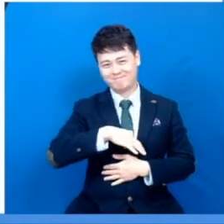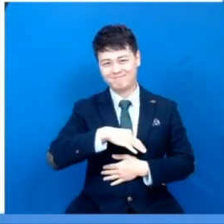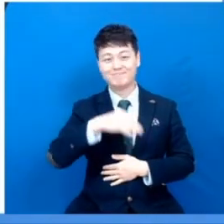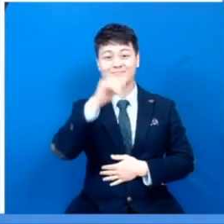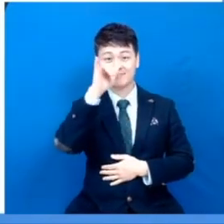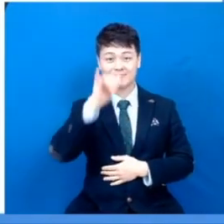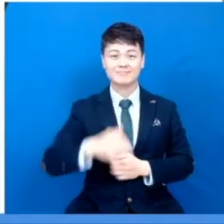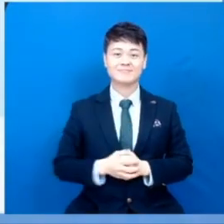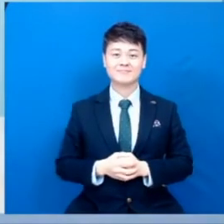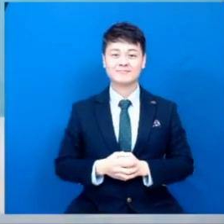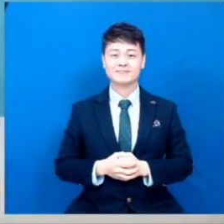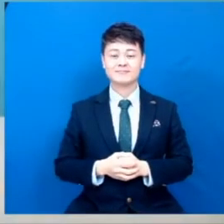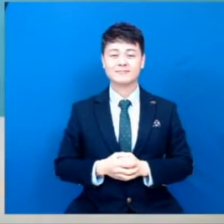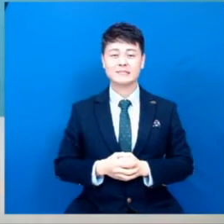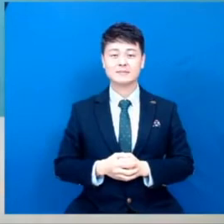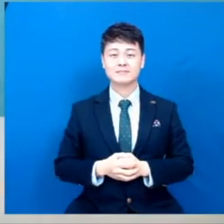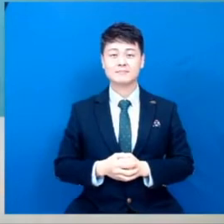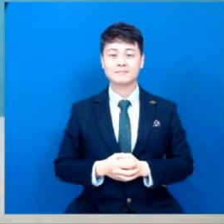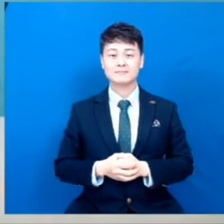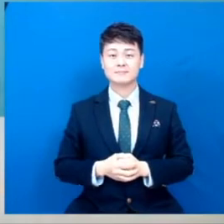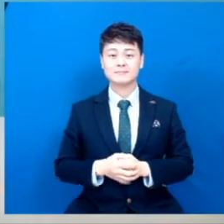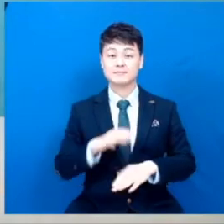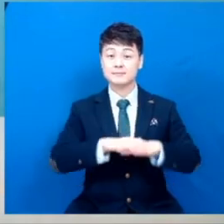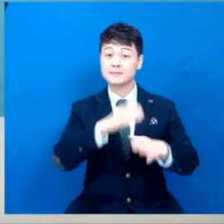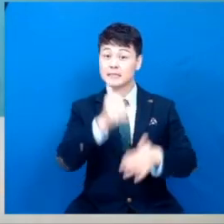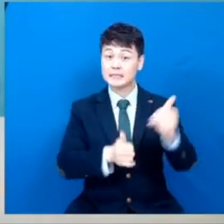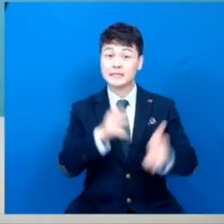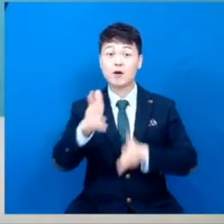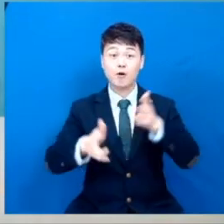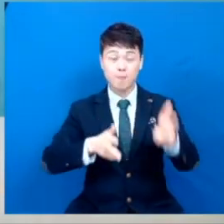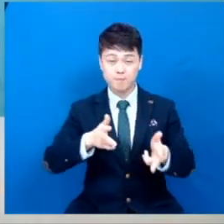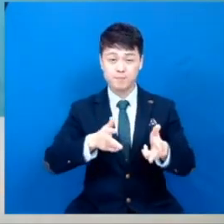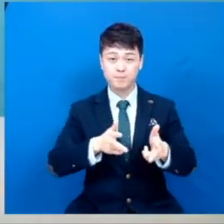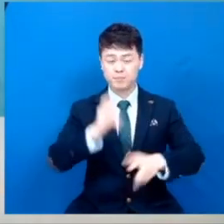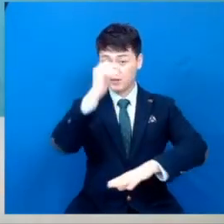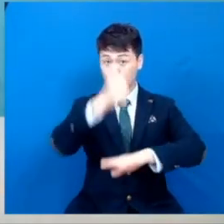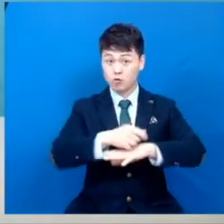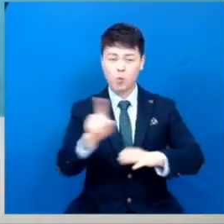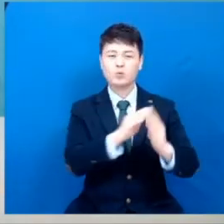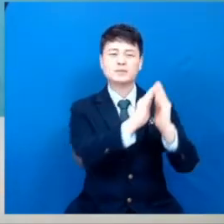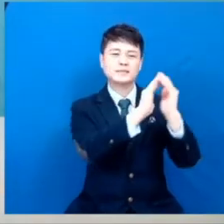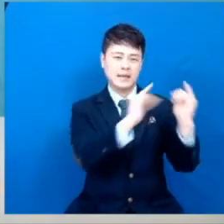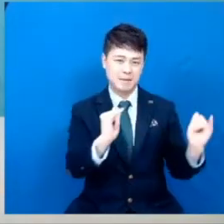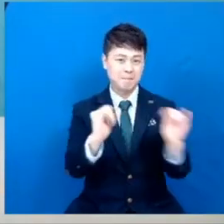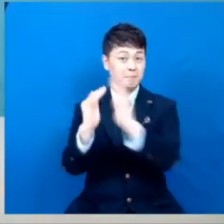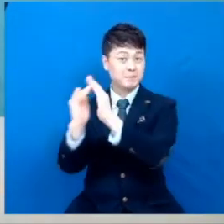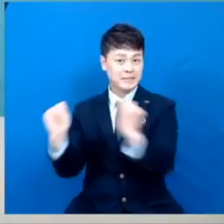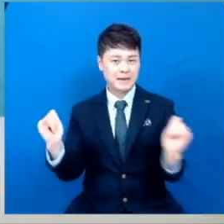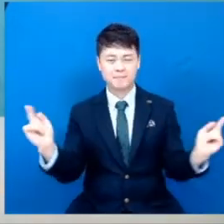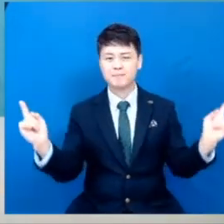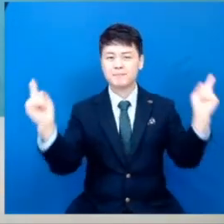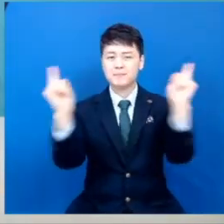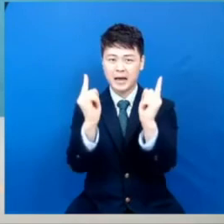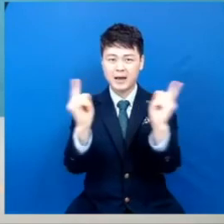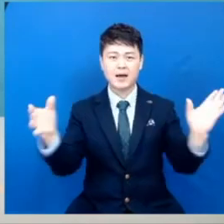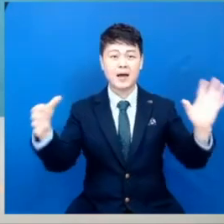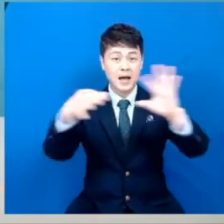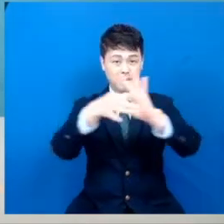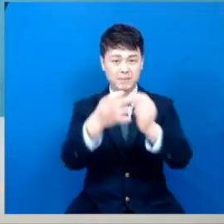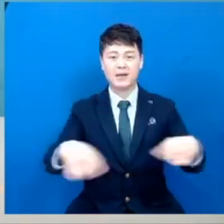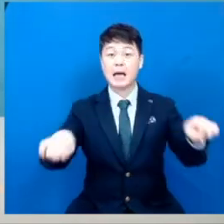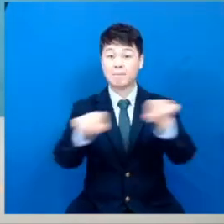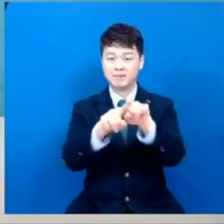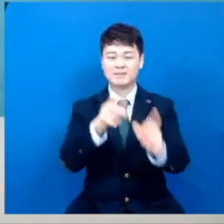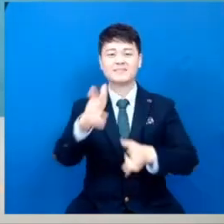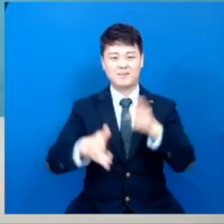있습니다 챌린지 투는 결국 사람과 사람이 함께 하는 사업입니다